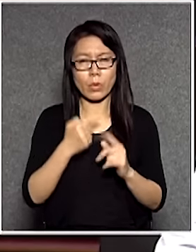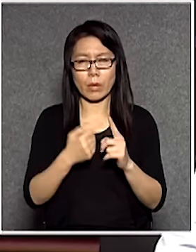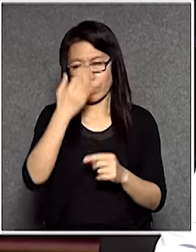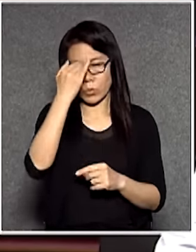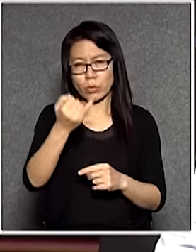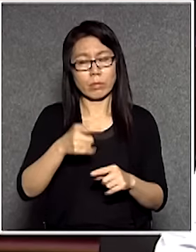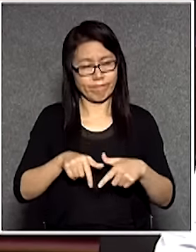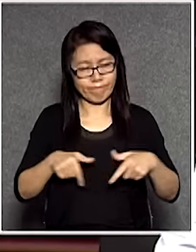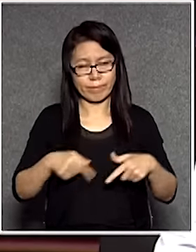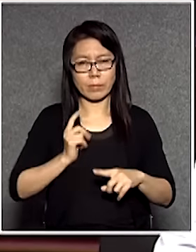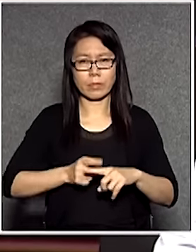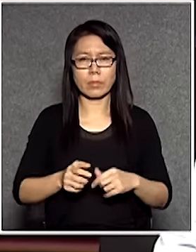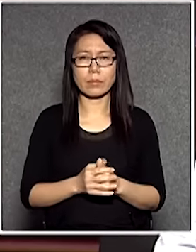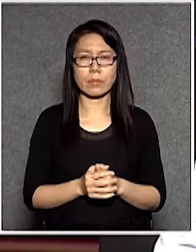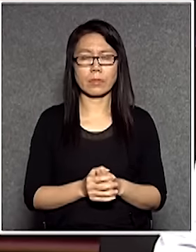白說，